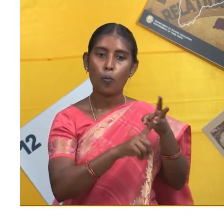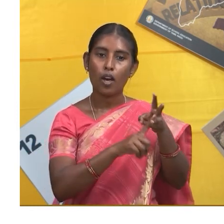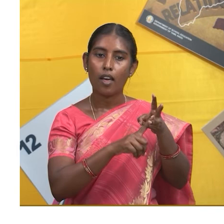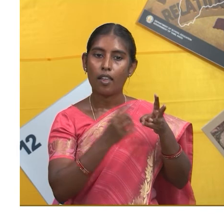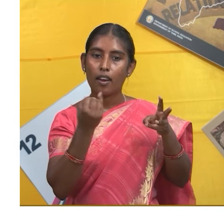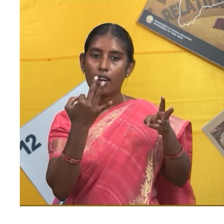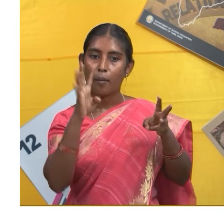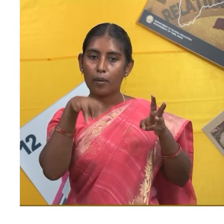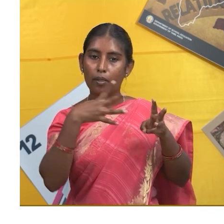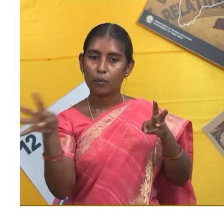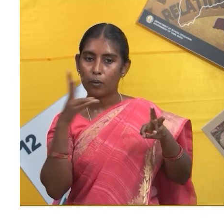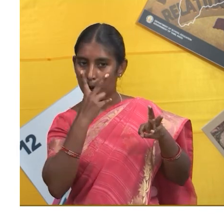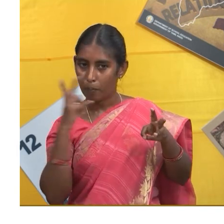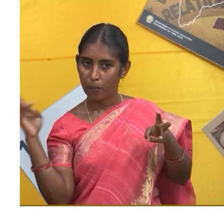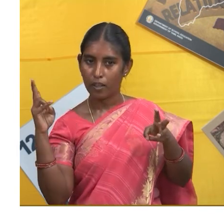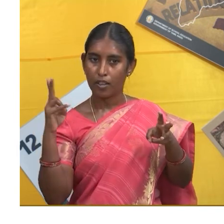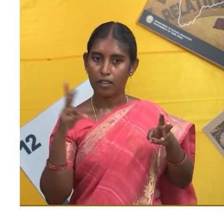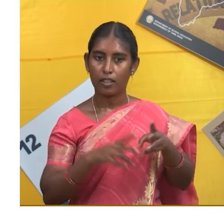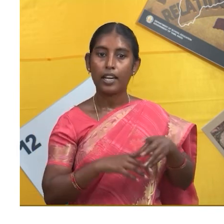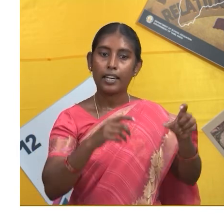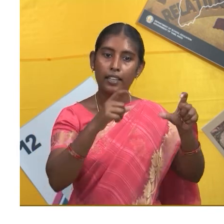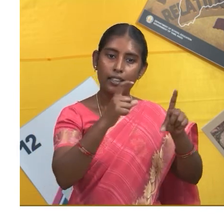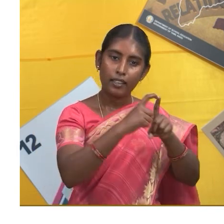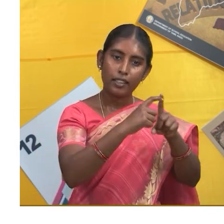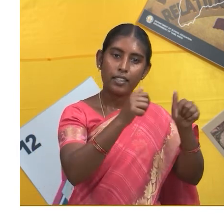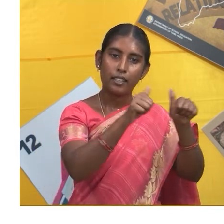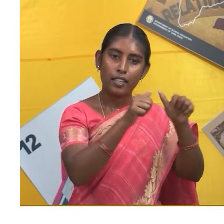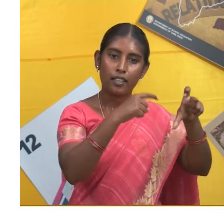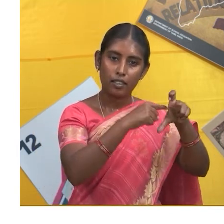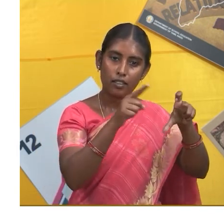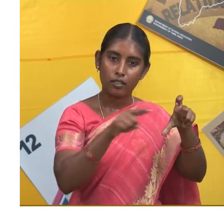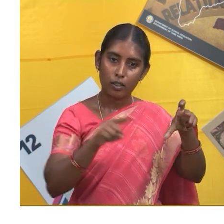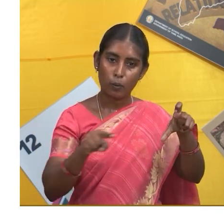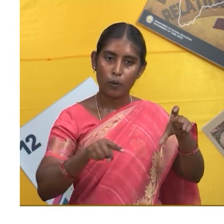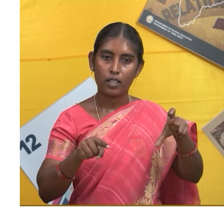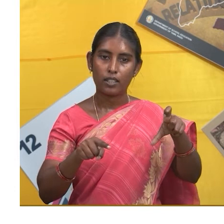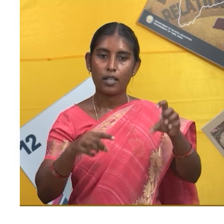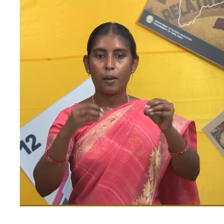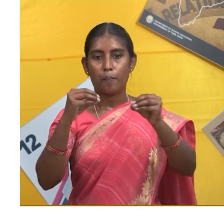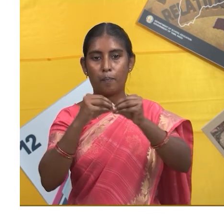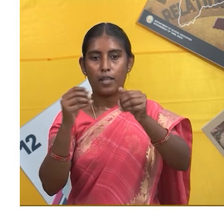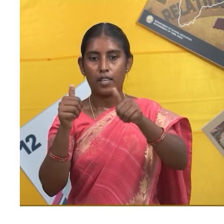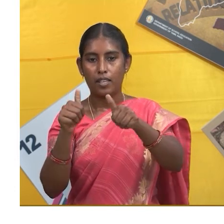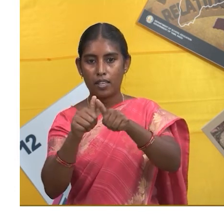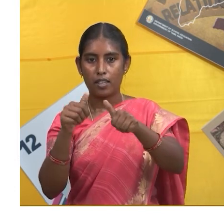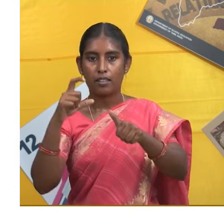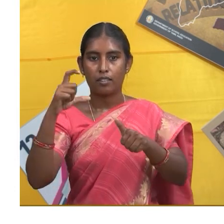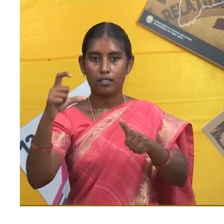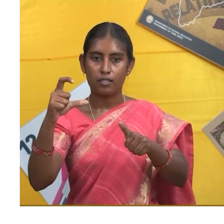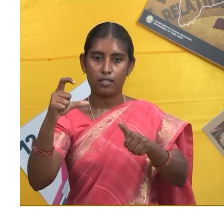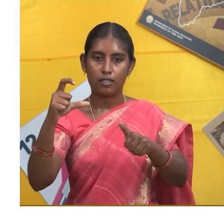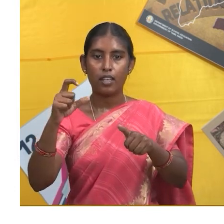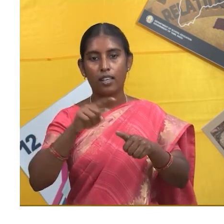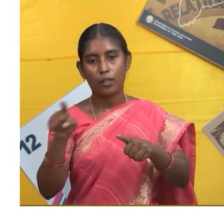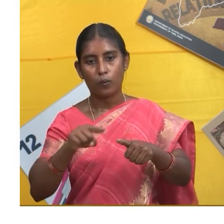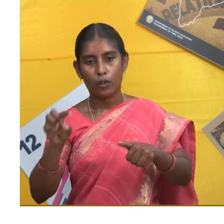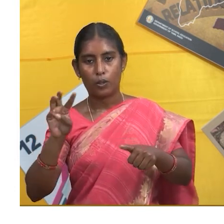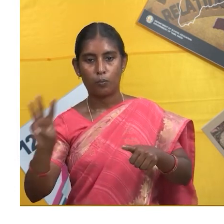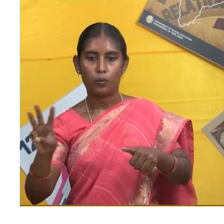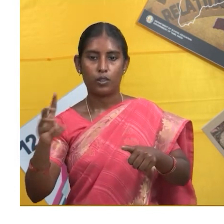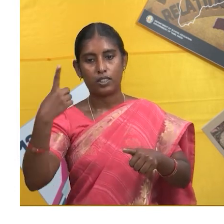விகிதம்தும்